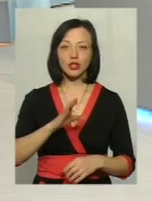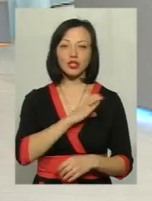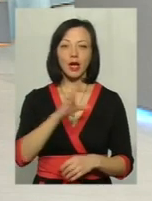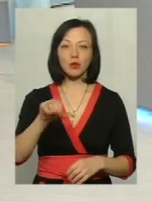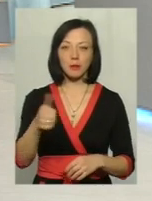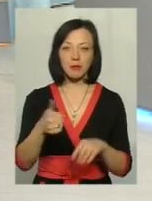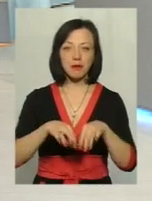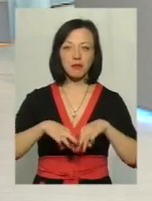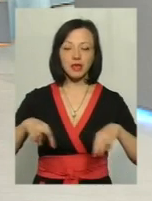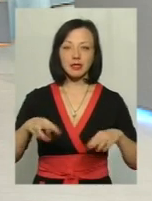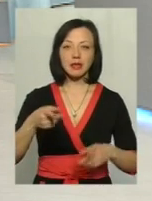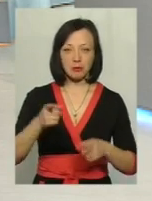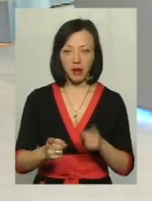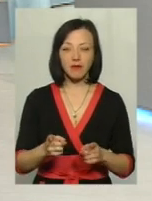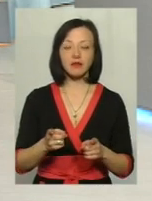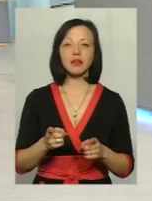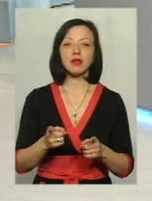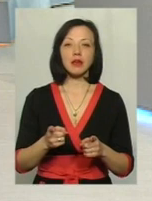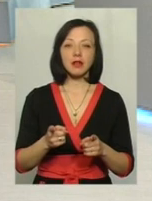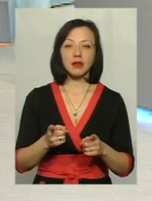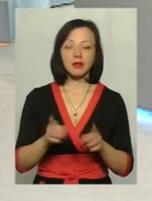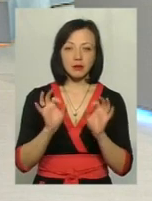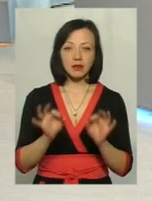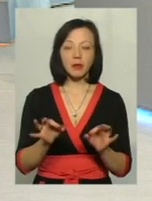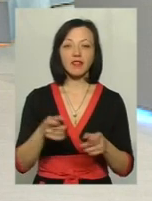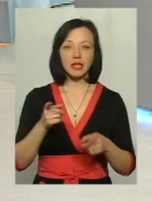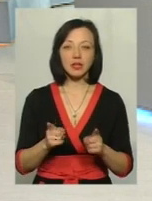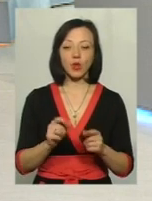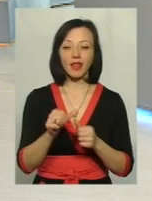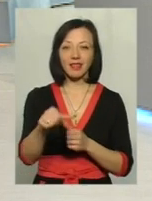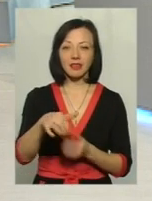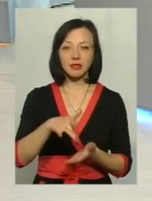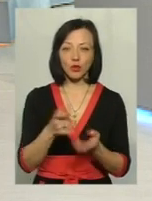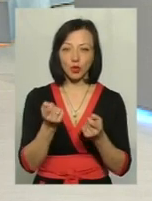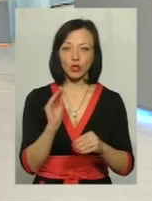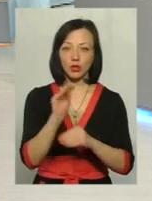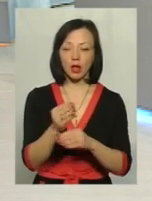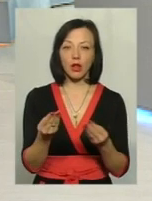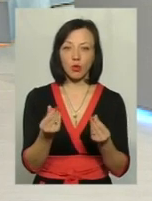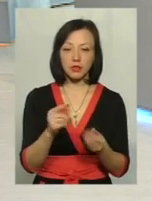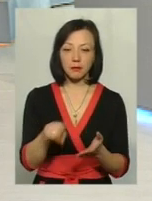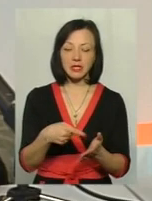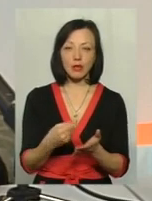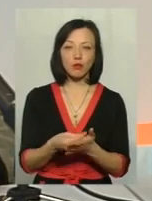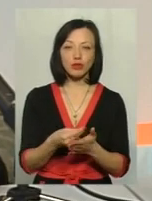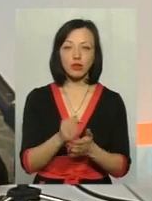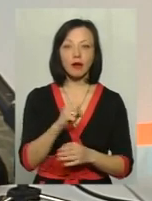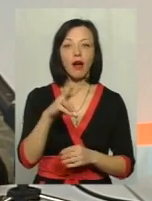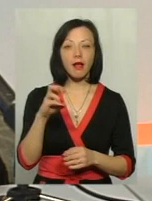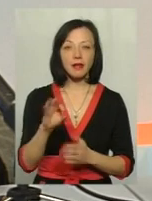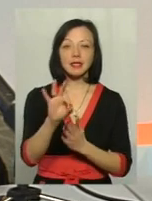прем'єр-міністра. Насправді, дійсно, децентралізація трішки додала коштів у міський бюджет, але зразу